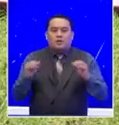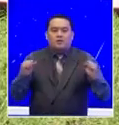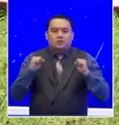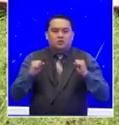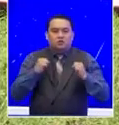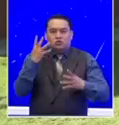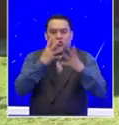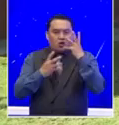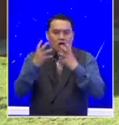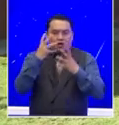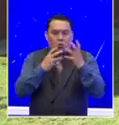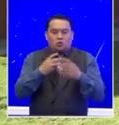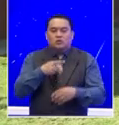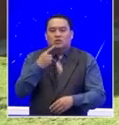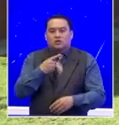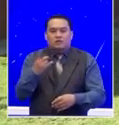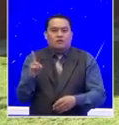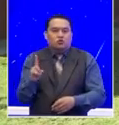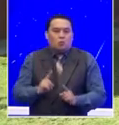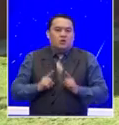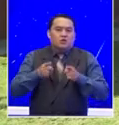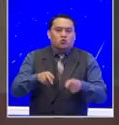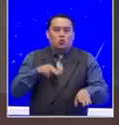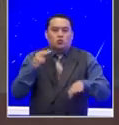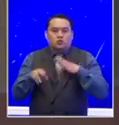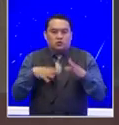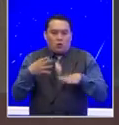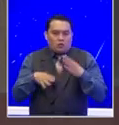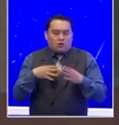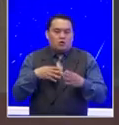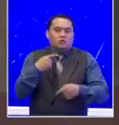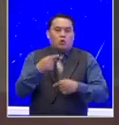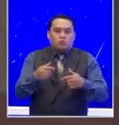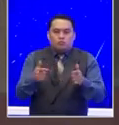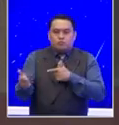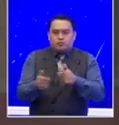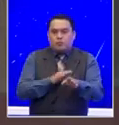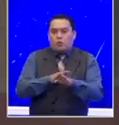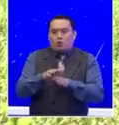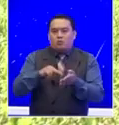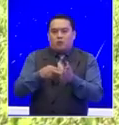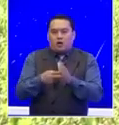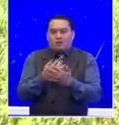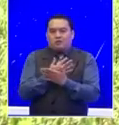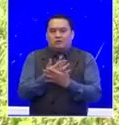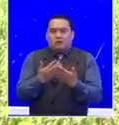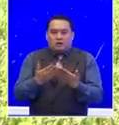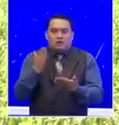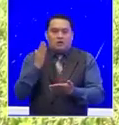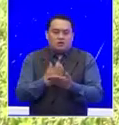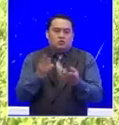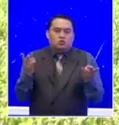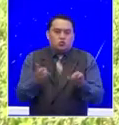нужно относиться серьезно, говорит Айман Ратова, чтобы приступить к учебно-тренировочным сборам, будучи в полном здравии. Тем более в планах их несколько. Все-таки еще